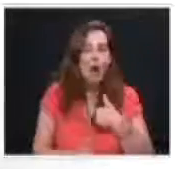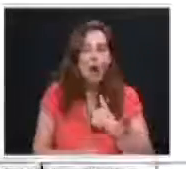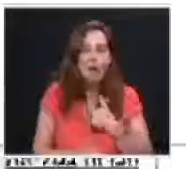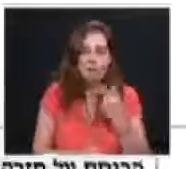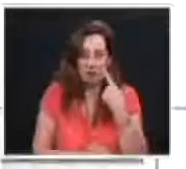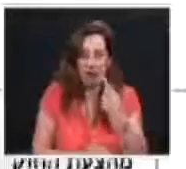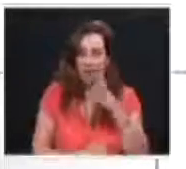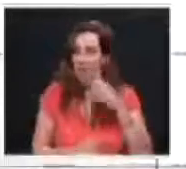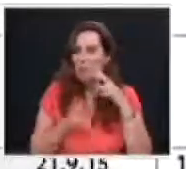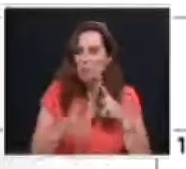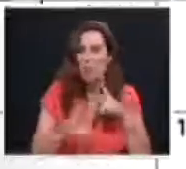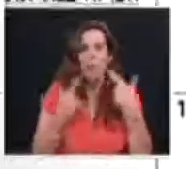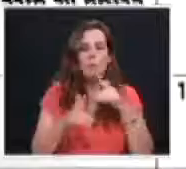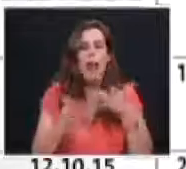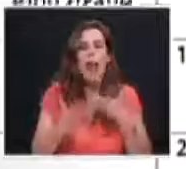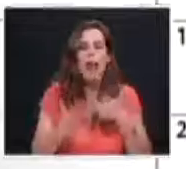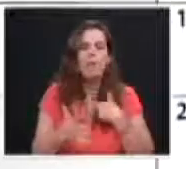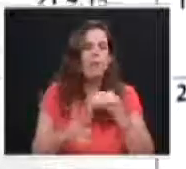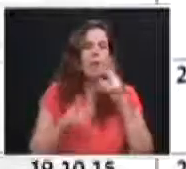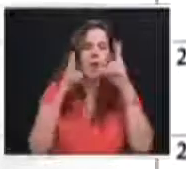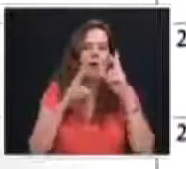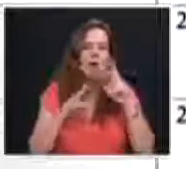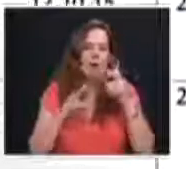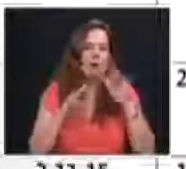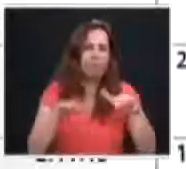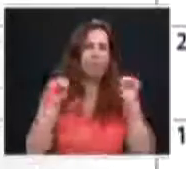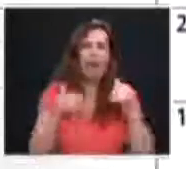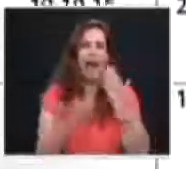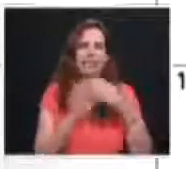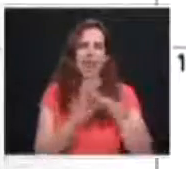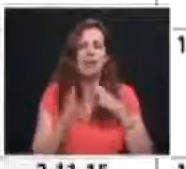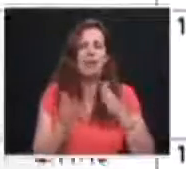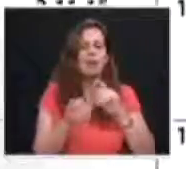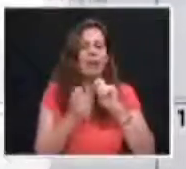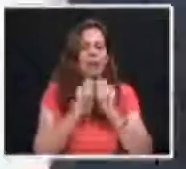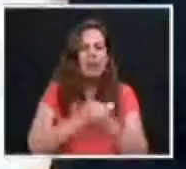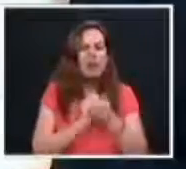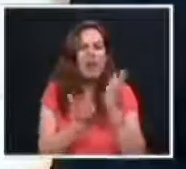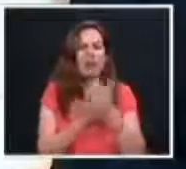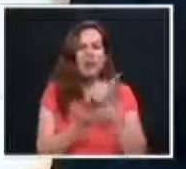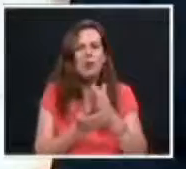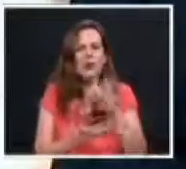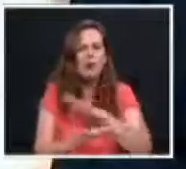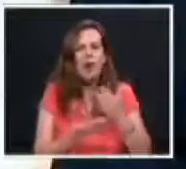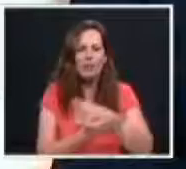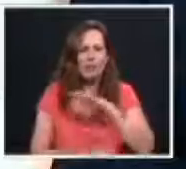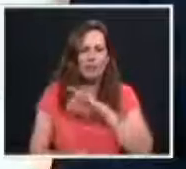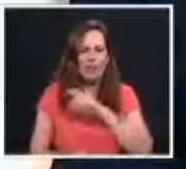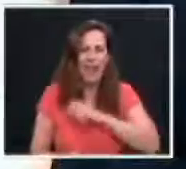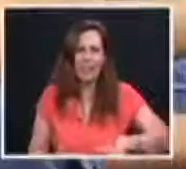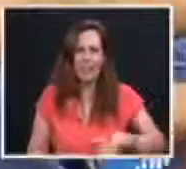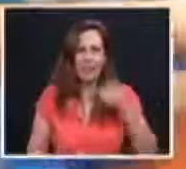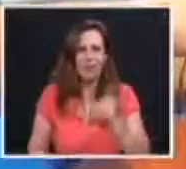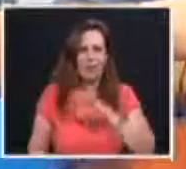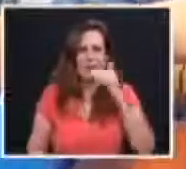ראובן, מאוד משעשע איך שהוא מסביר למה הוא נסוג מהצעת חוק שביקשה לשנות את אזורי חלוקת ההכנסות של העיריות בנגב